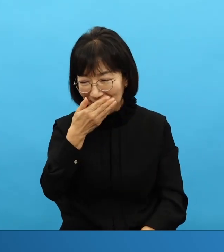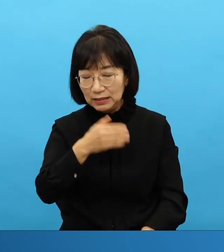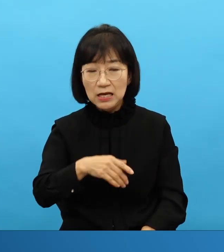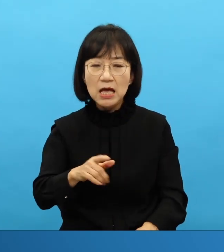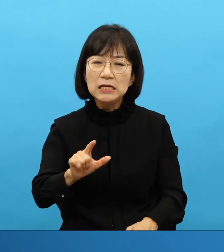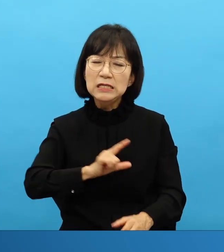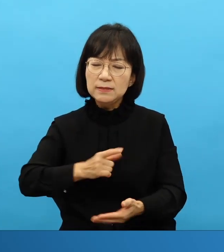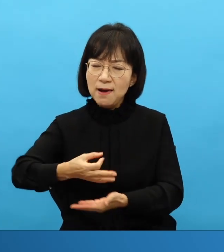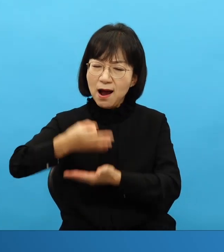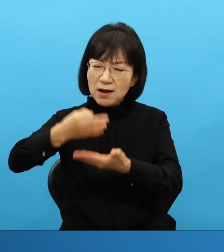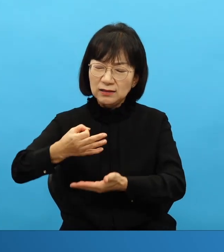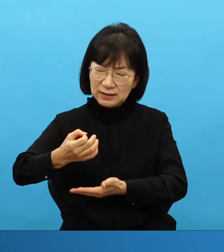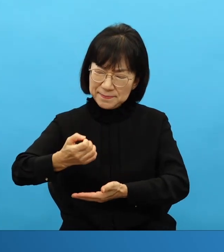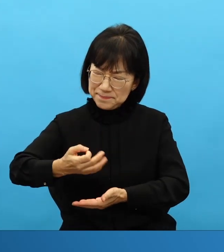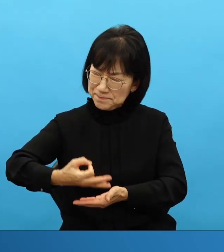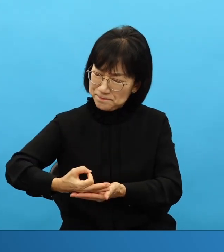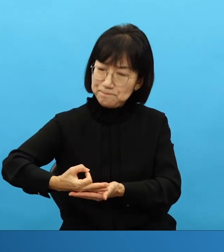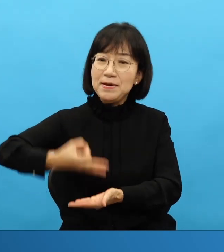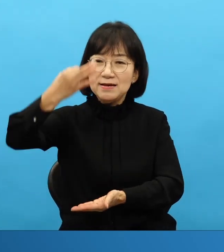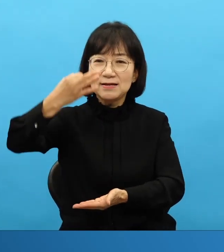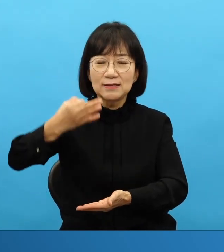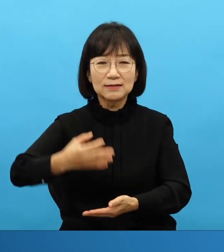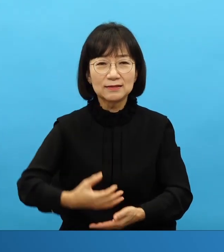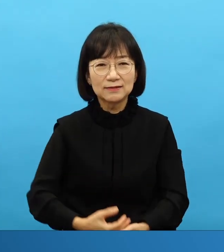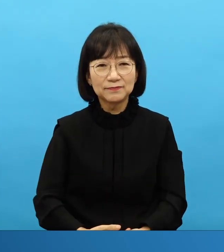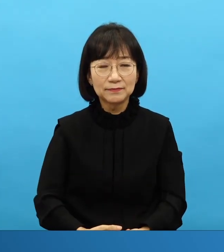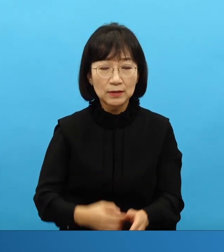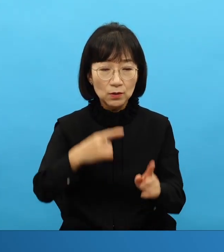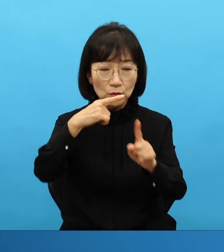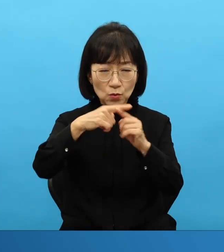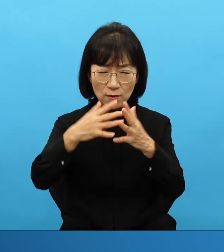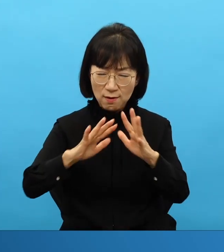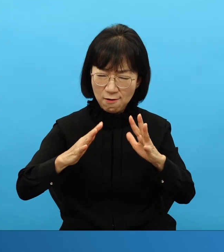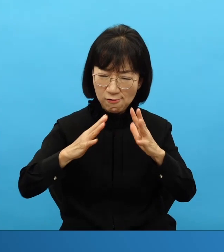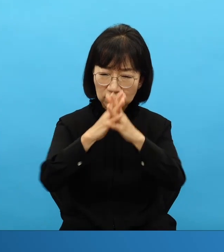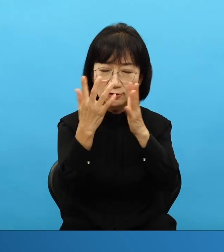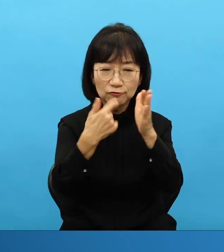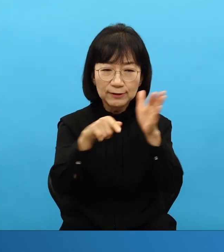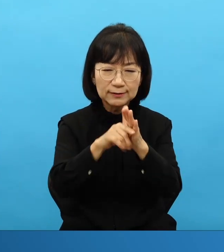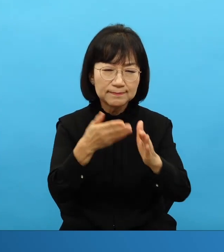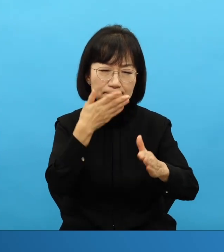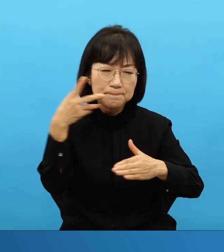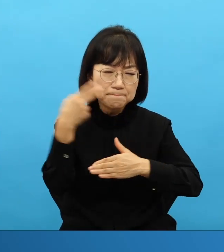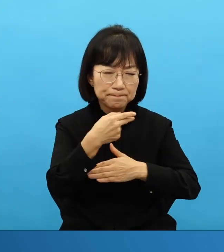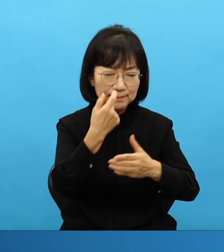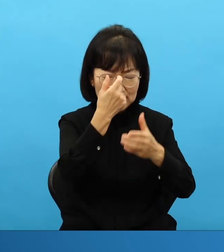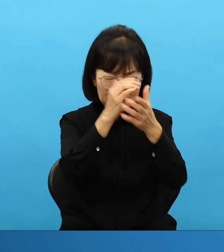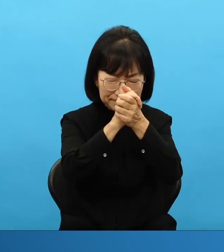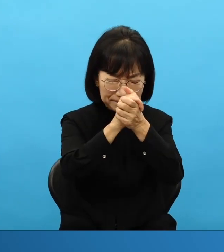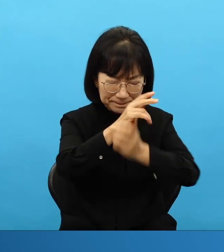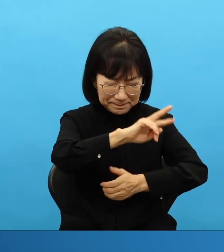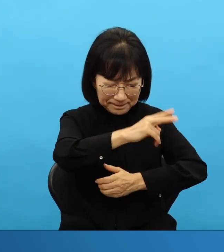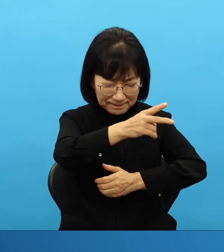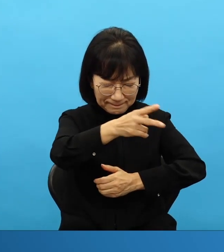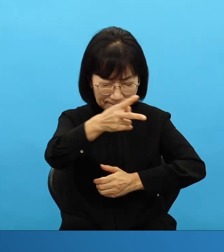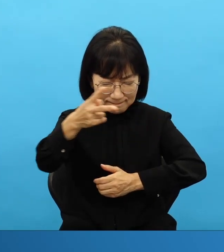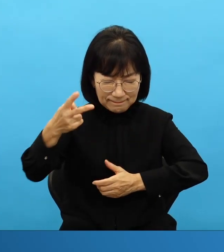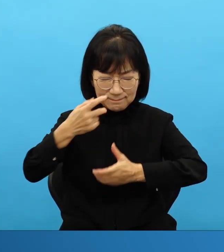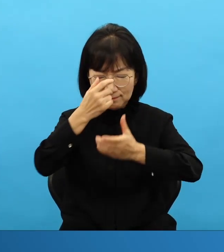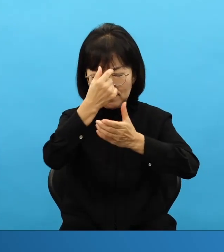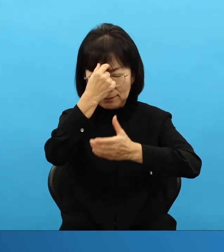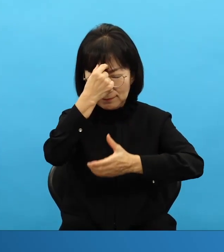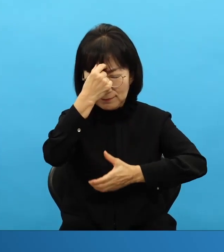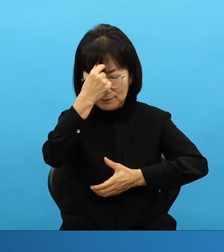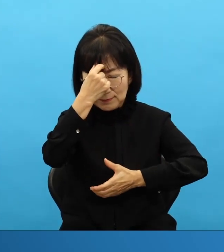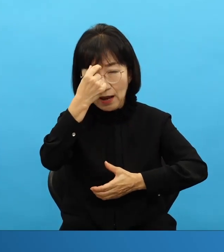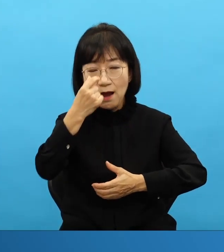的价值跟各位的价值是不可相提并论 성전 的。 건축을 위해서 여러분 하는 금식 기도는 작은 헌신입니다. 各位，你们为了这